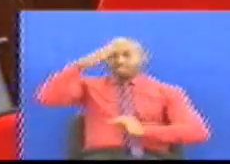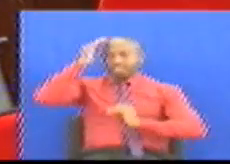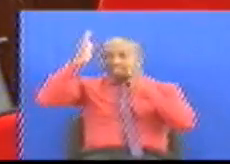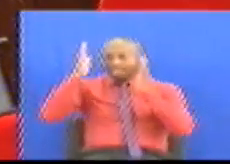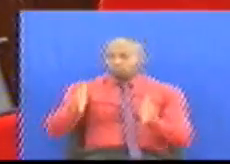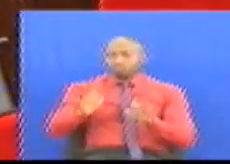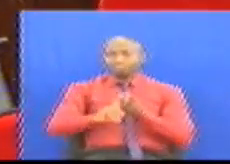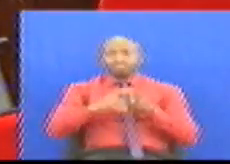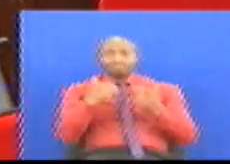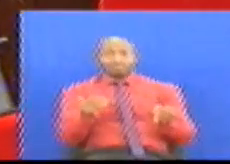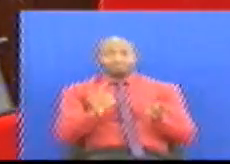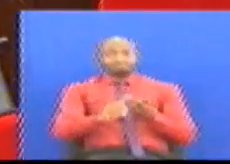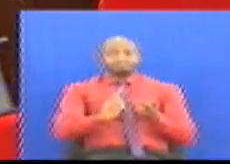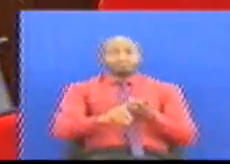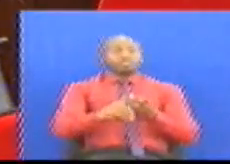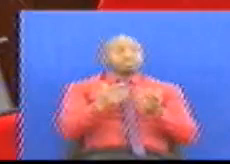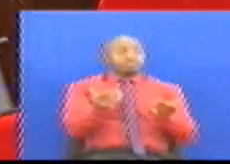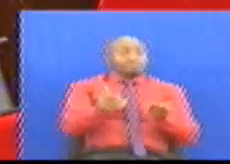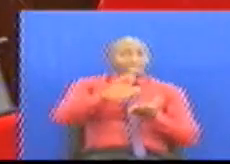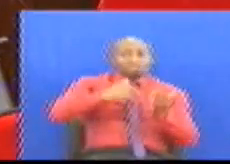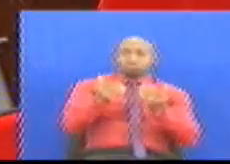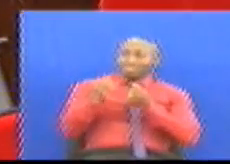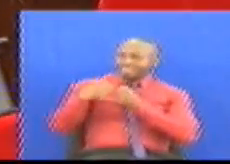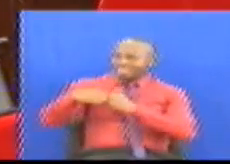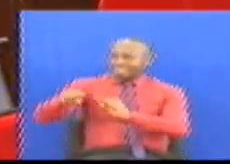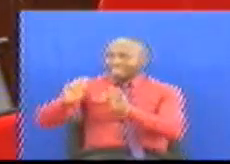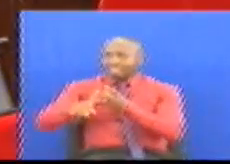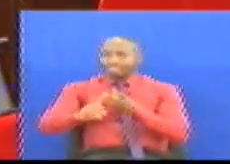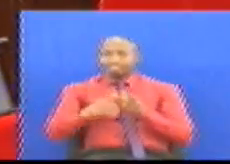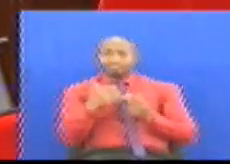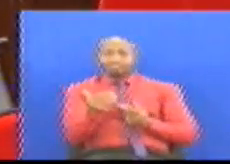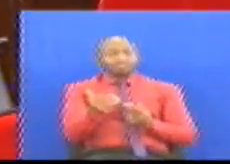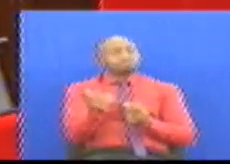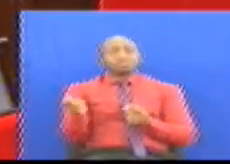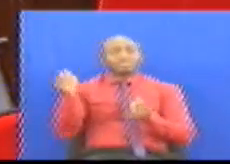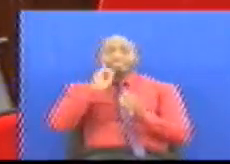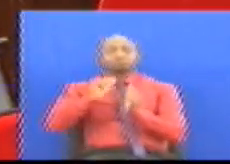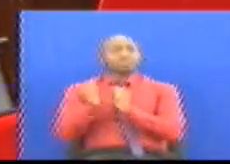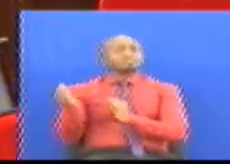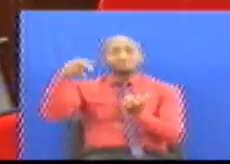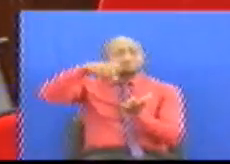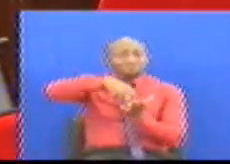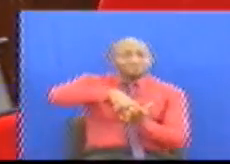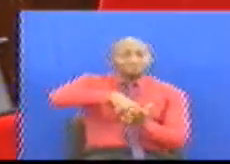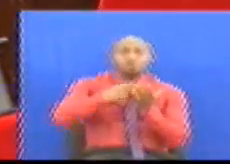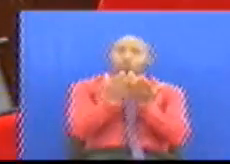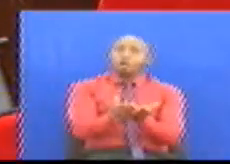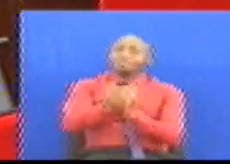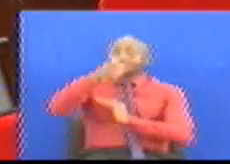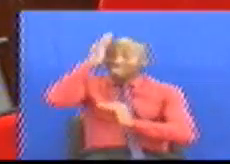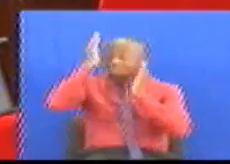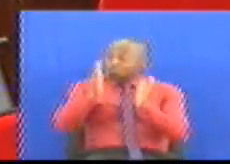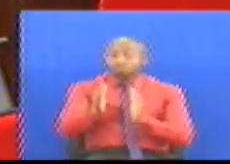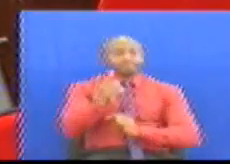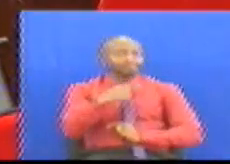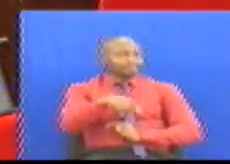ni wajibu wenu kuona inafaa kutekeleza au kuona kwamba sasa mpaka msubiri kama mtaji kupiga magoti hapa bungeni kuomba serikali kuu, sawa. Lakini mimi